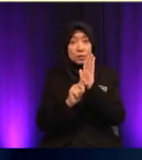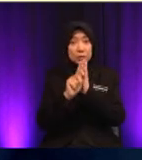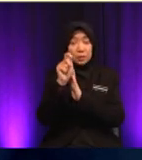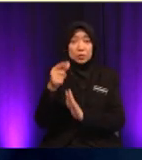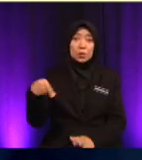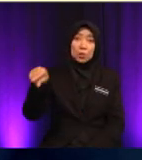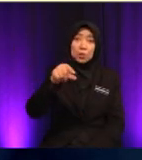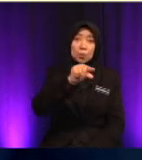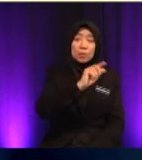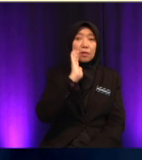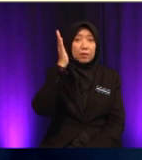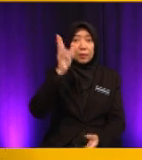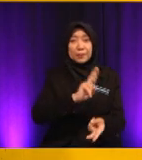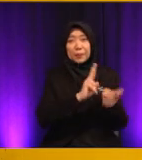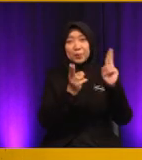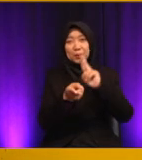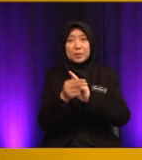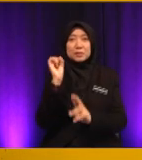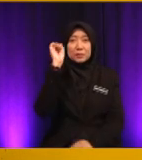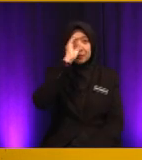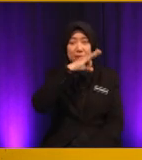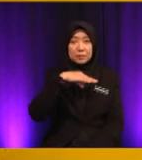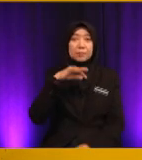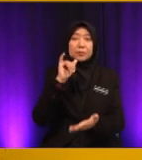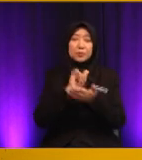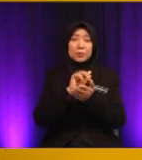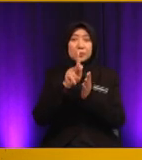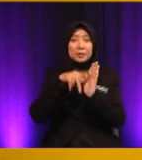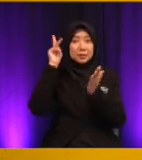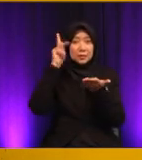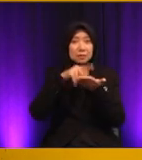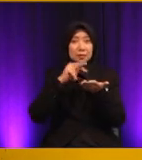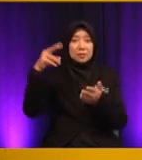dihasilkan juga akan berubah dia punya sifat itulah pengenalan